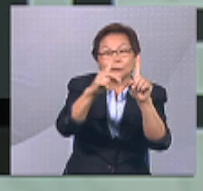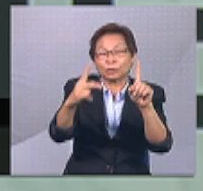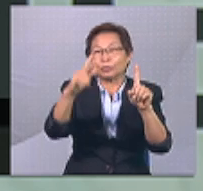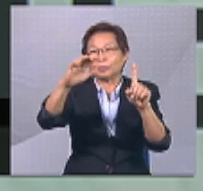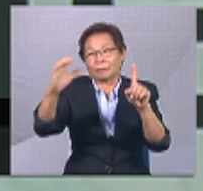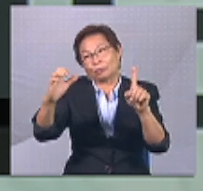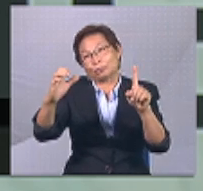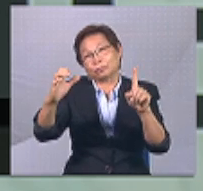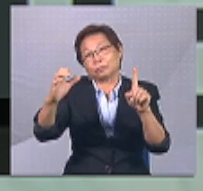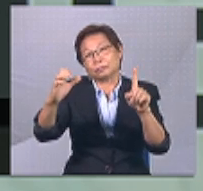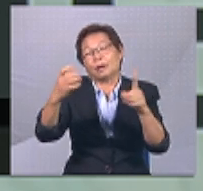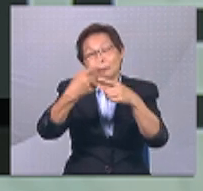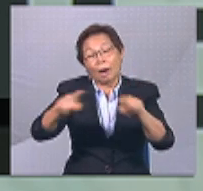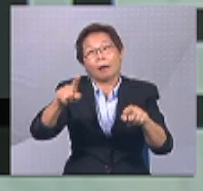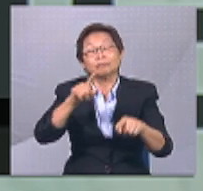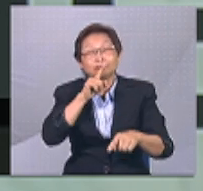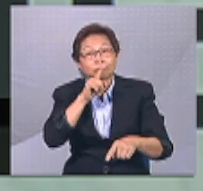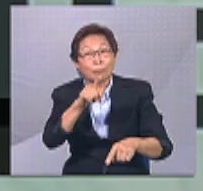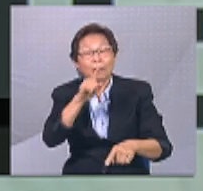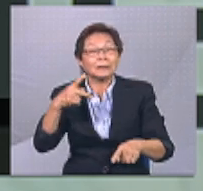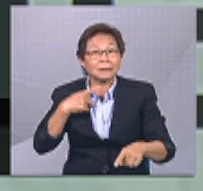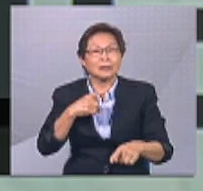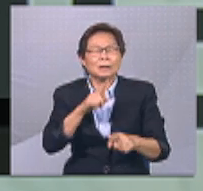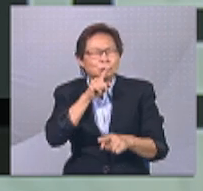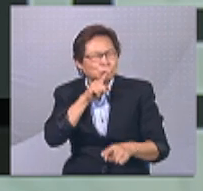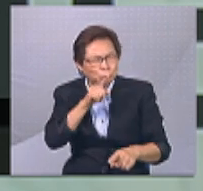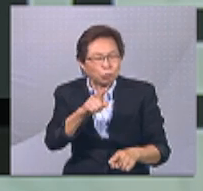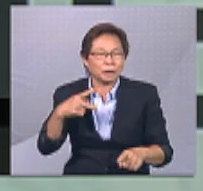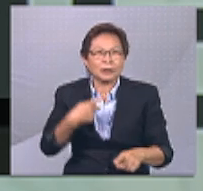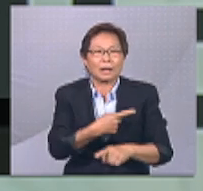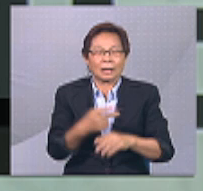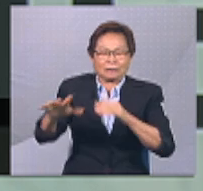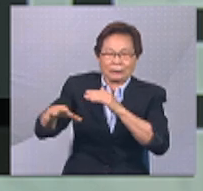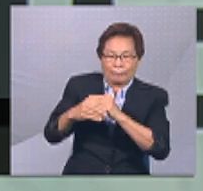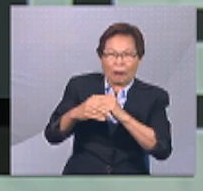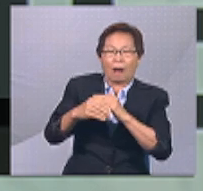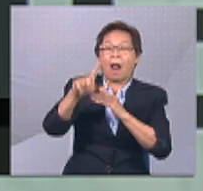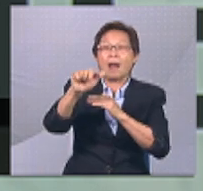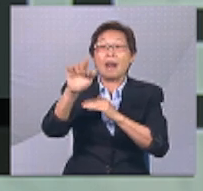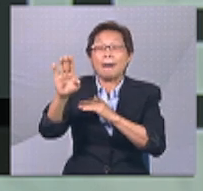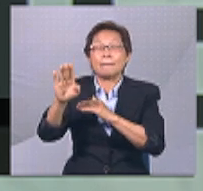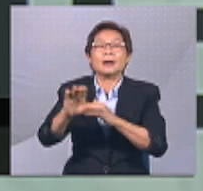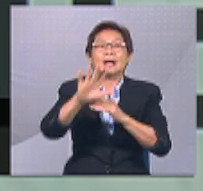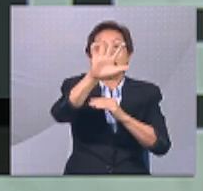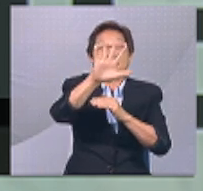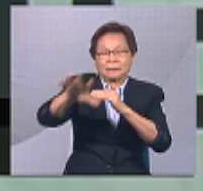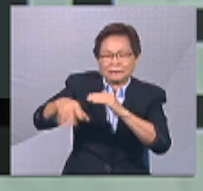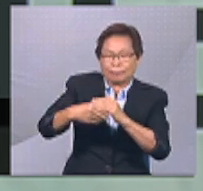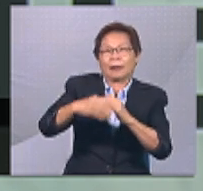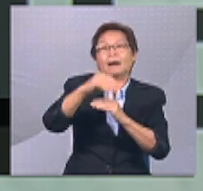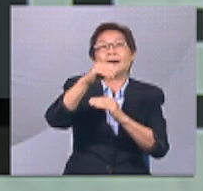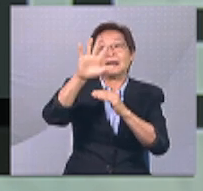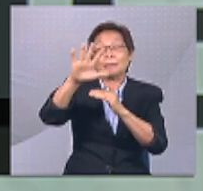11,500. Tapi apa yang pasti ialah kita akan menambahkan lagi makmal, iaitu 5 makmal lagi akan